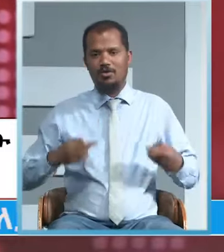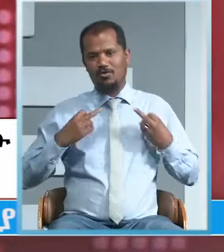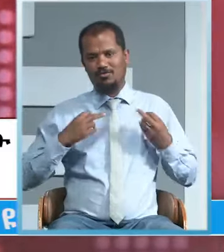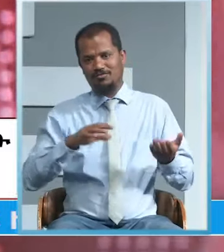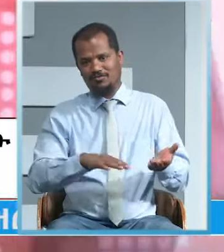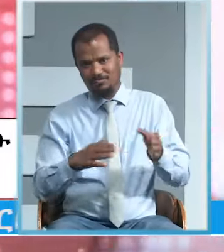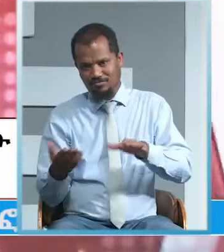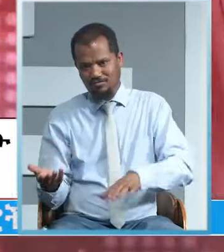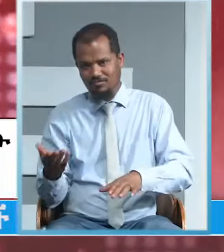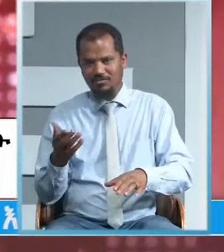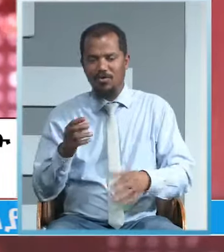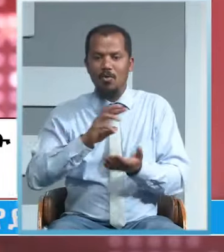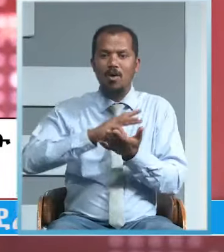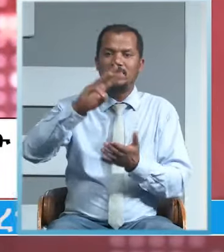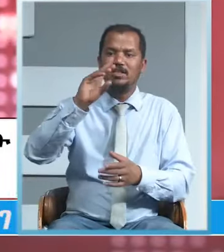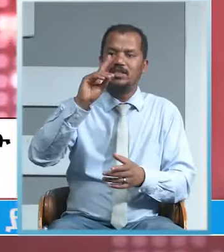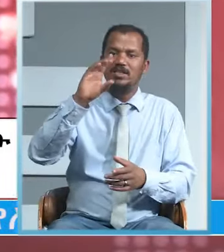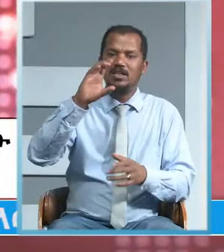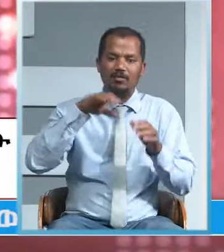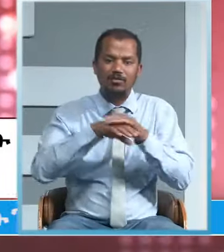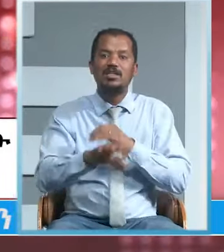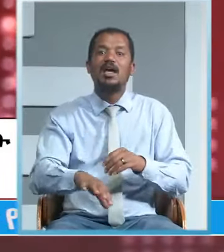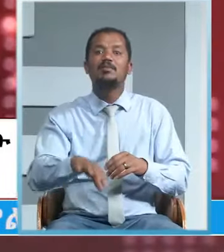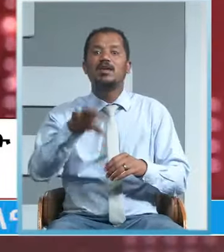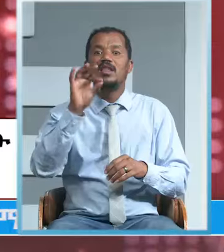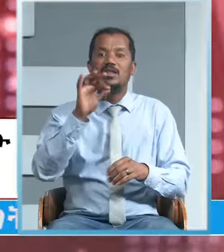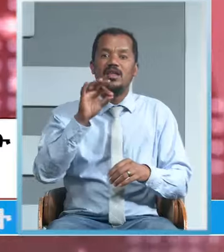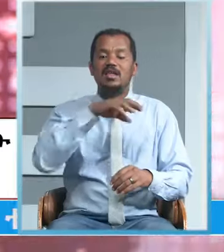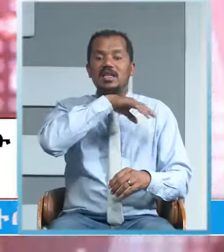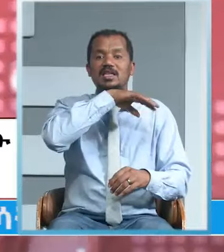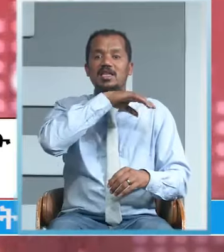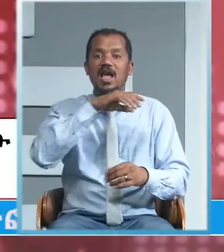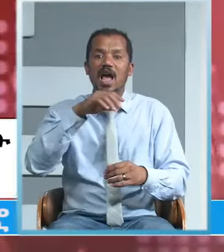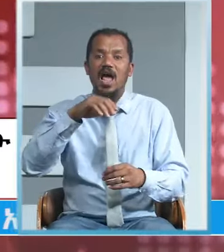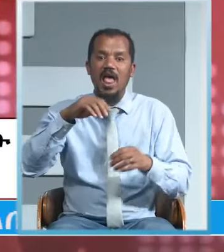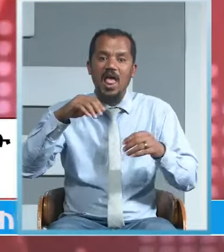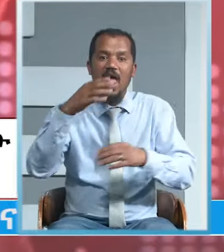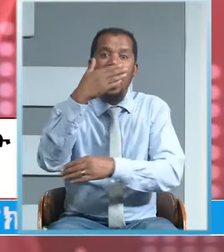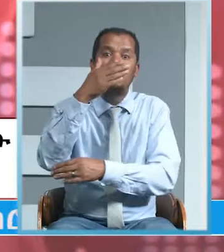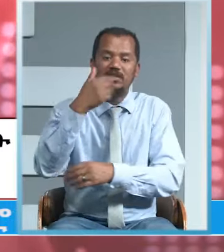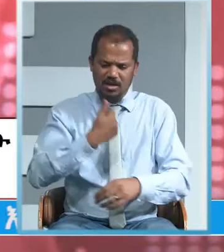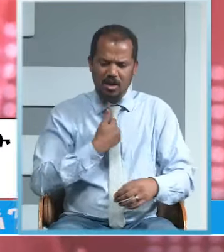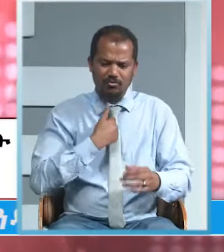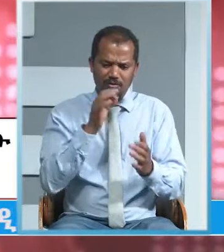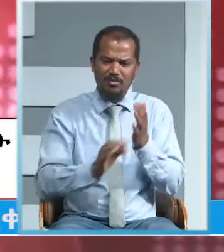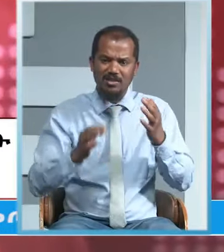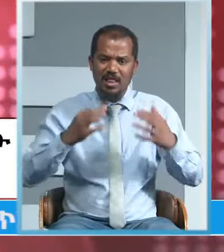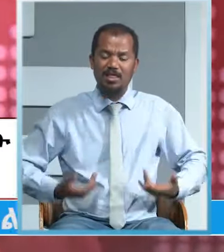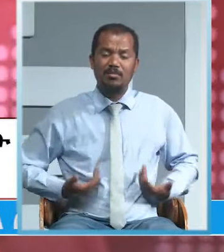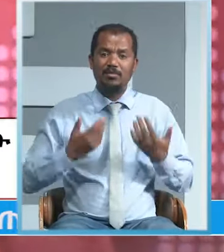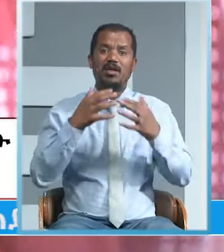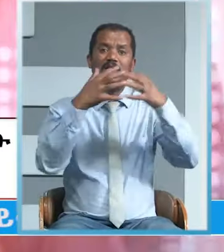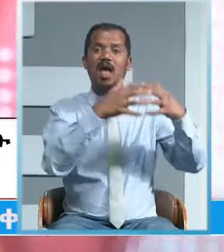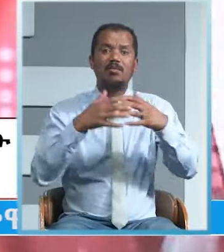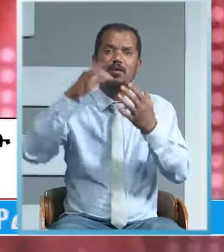አለፈ። ዋሽንግተን ዲሲ ውስጥ ከሚገኘው የእስራኤል ኤምባሲ ፊት ለፊት ራሱን በእሳት ያቃጠለው